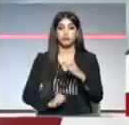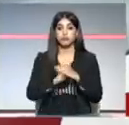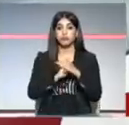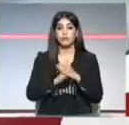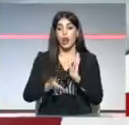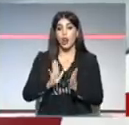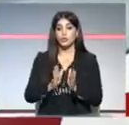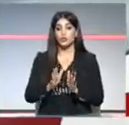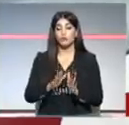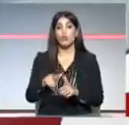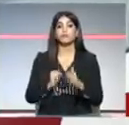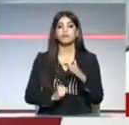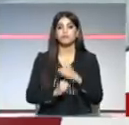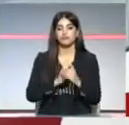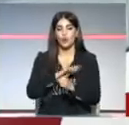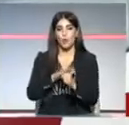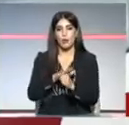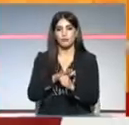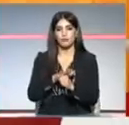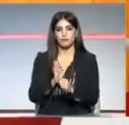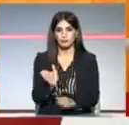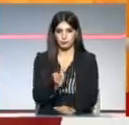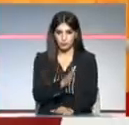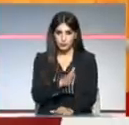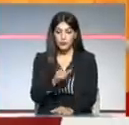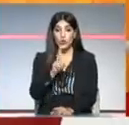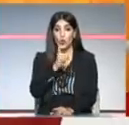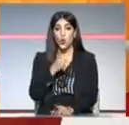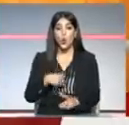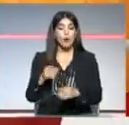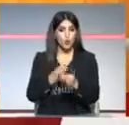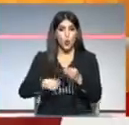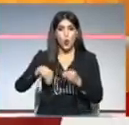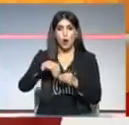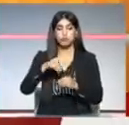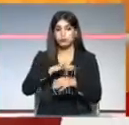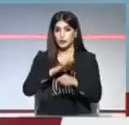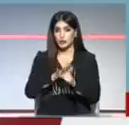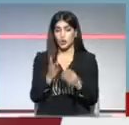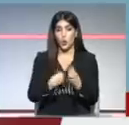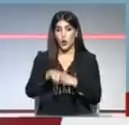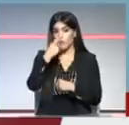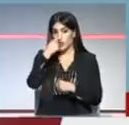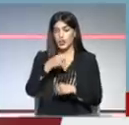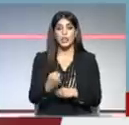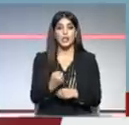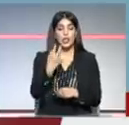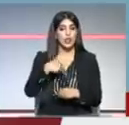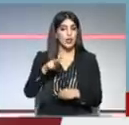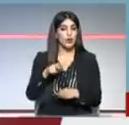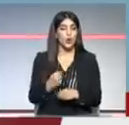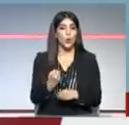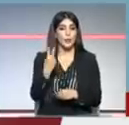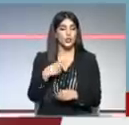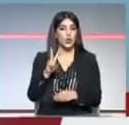المحليه طاقه استيعابهم الاسوا وتطور جمله الاصابه في المنزل الى ثلاثه الاف ومائتين وثلاث